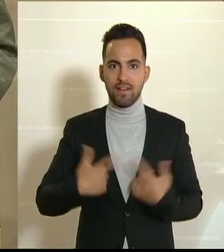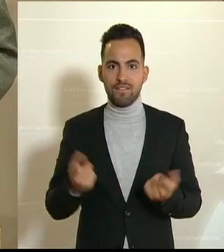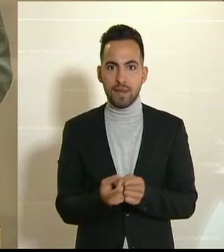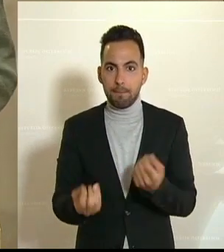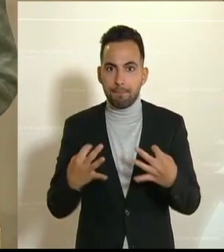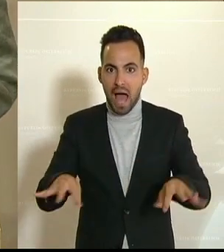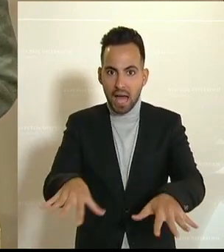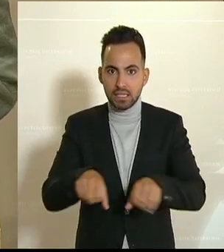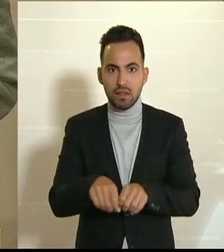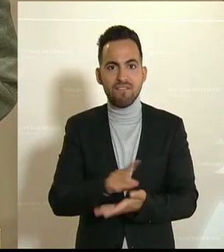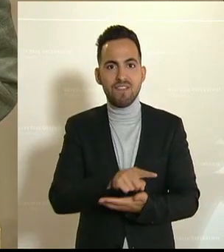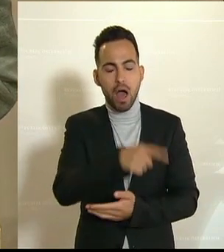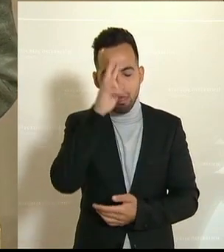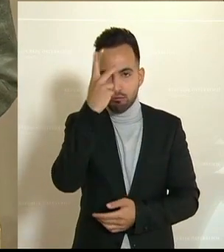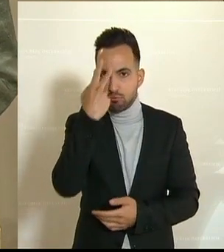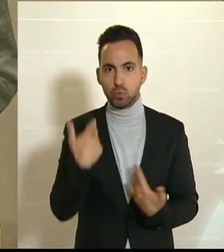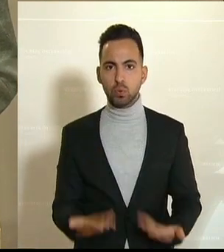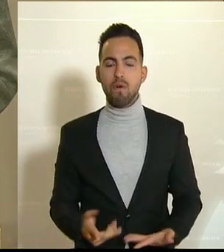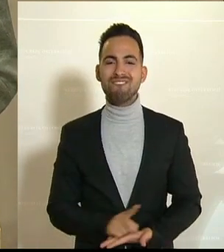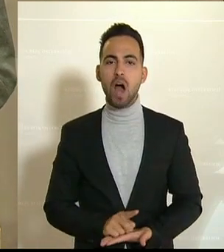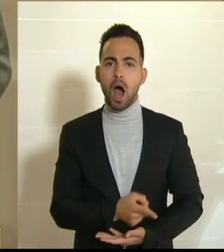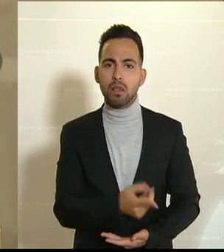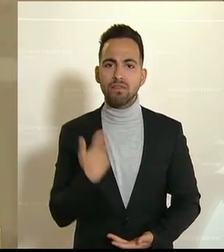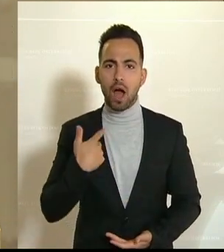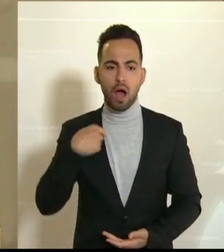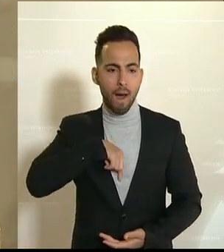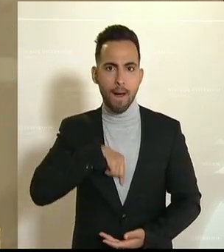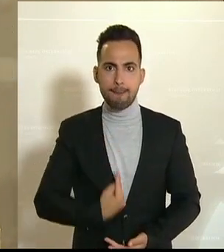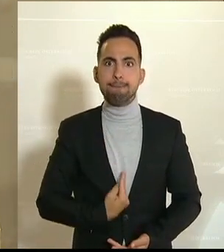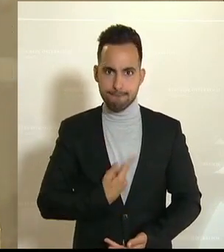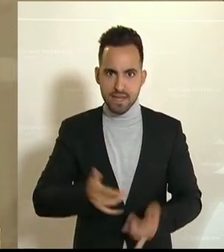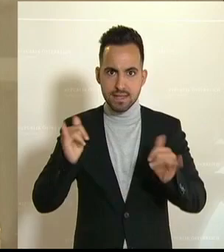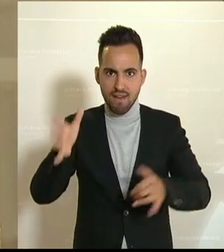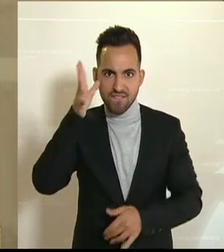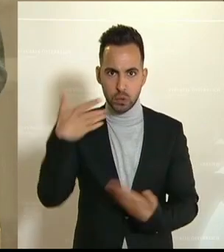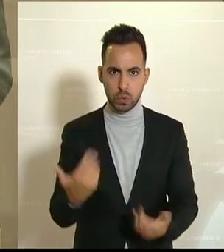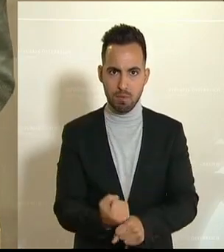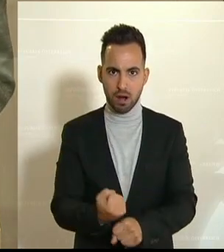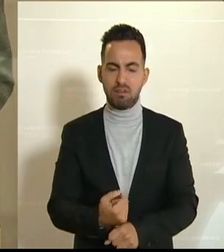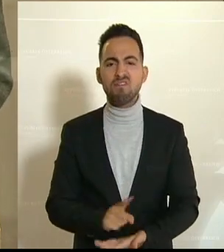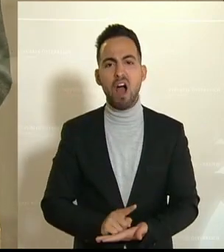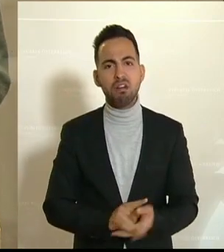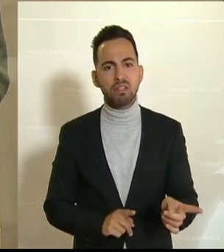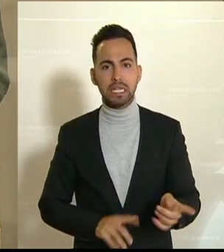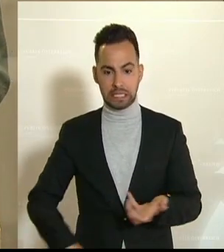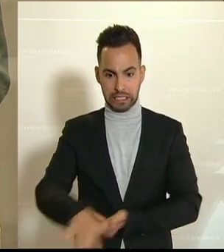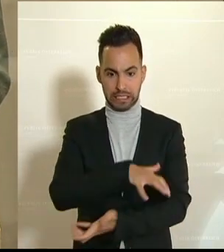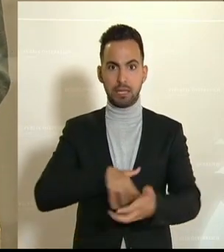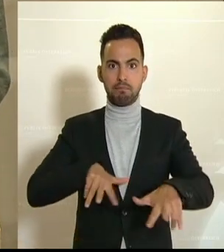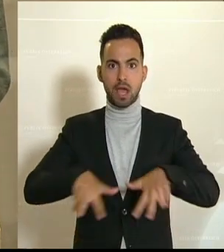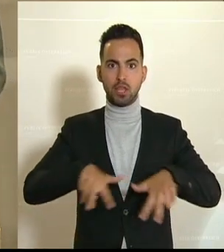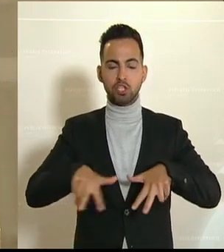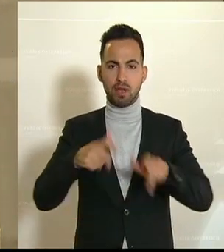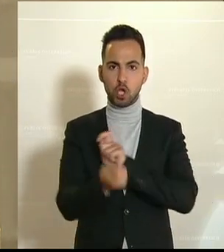wissen. Wann war dieser Zeitpunkt? Wann war der Zeitpunkt und wann haben Sie sich dazu entschlossen, statt Krisenmanagement zu